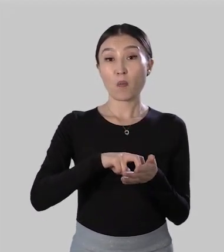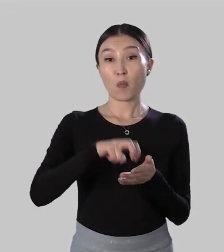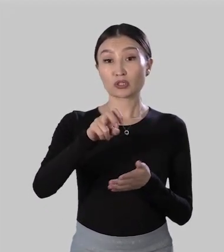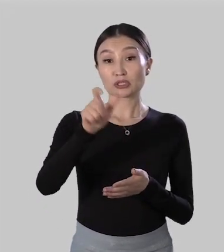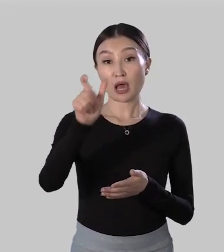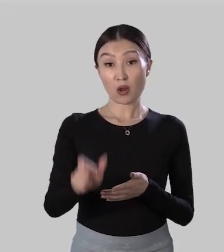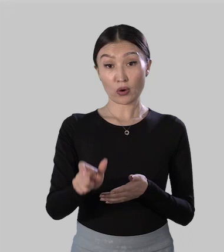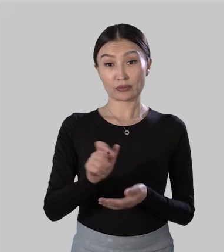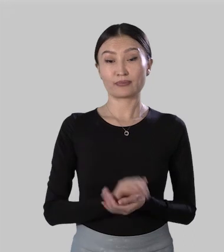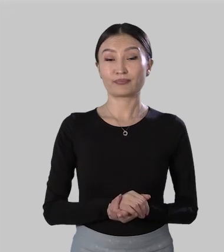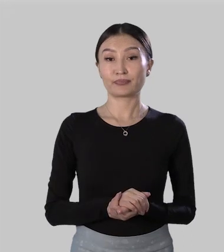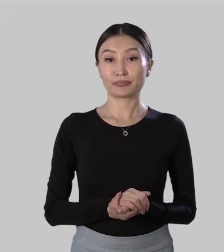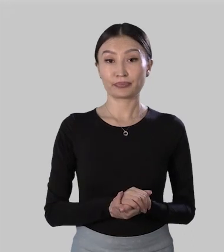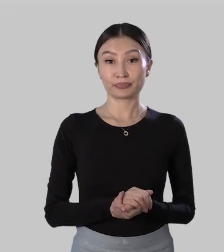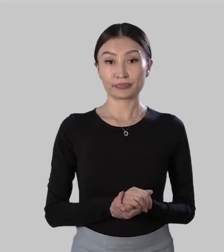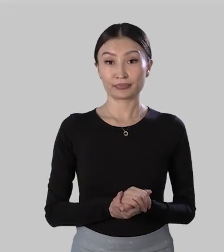Почтальон.